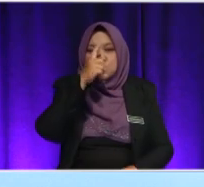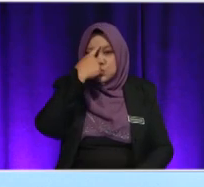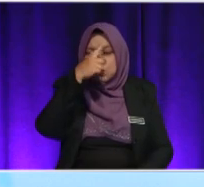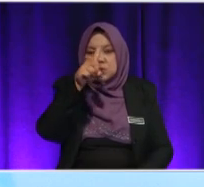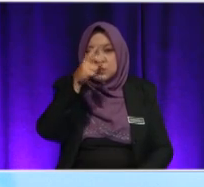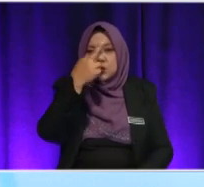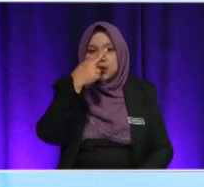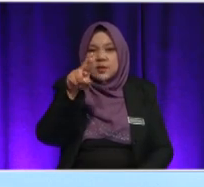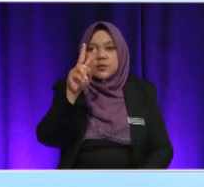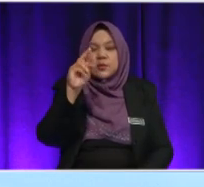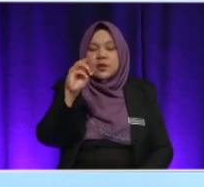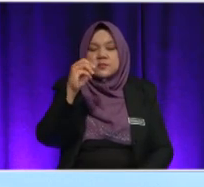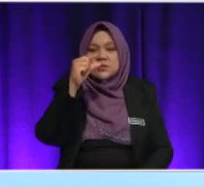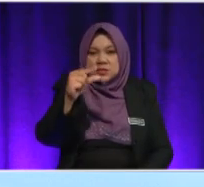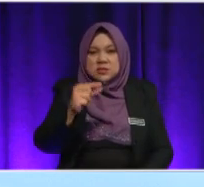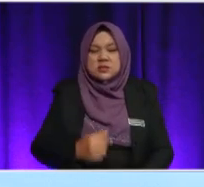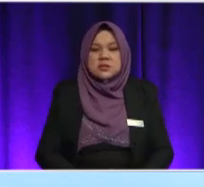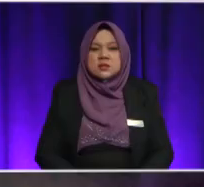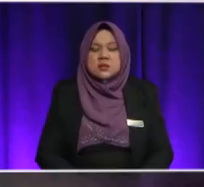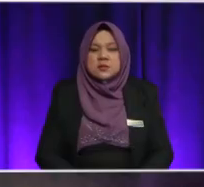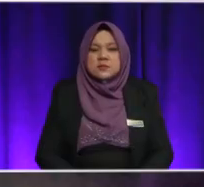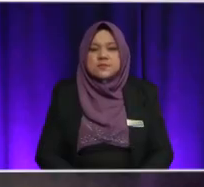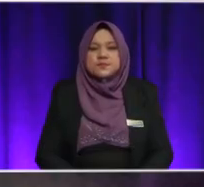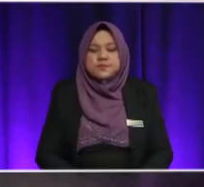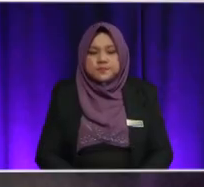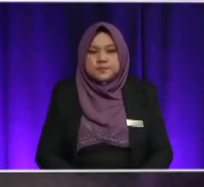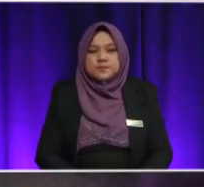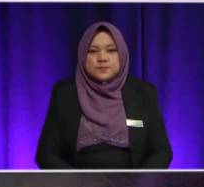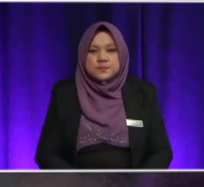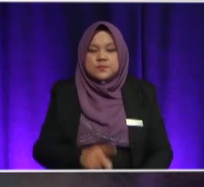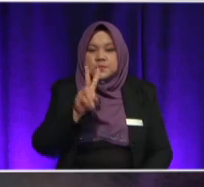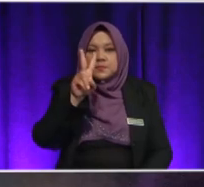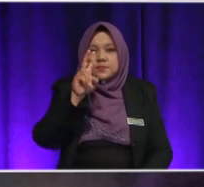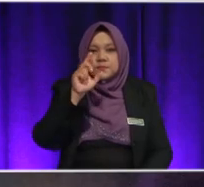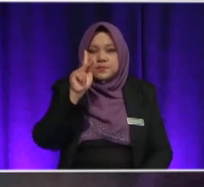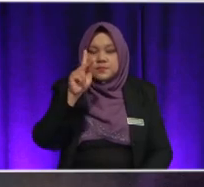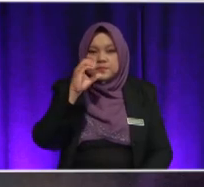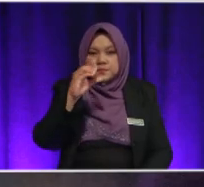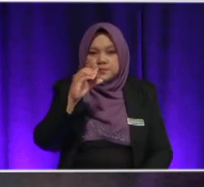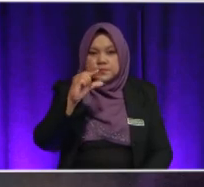oleh tubuh badan kita bersamaan lebih kurang 2 kilo Sehari